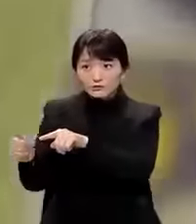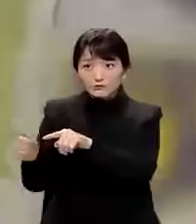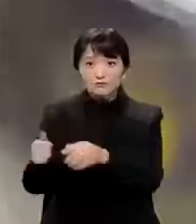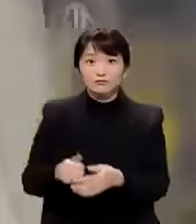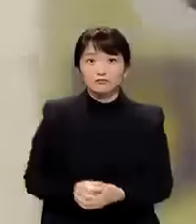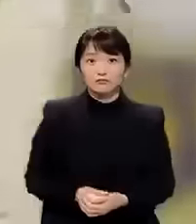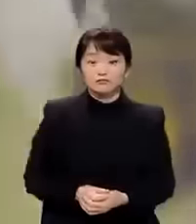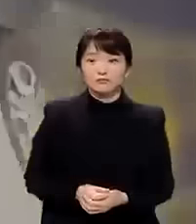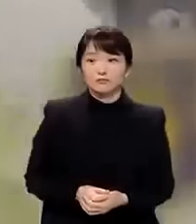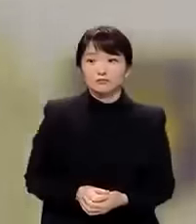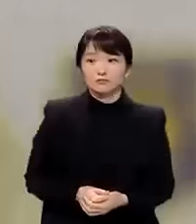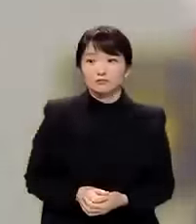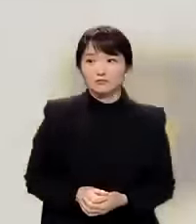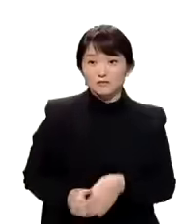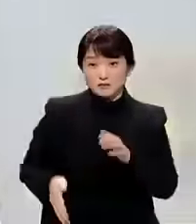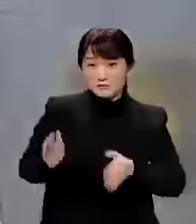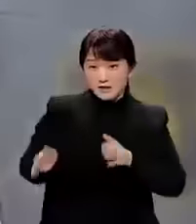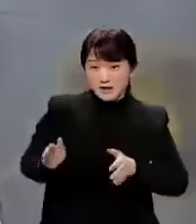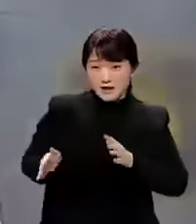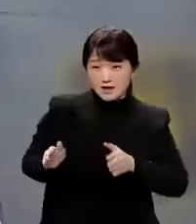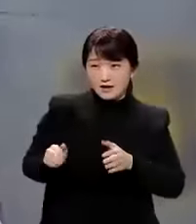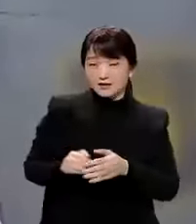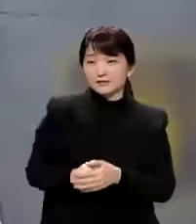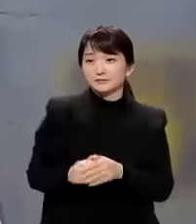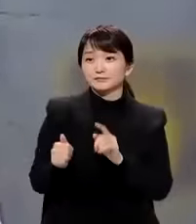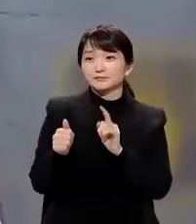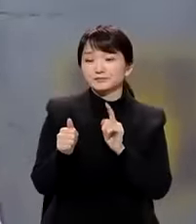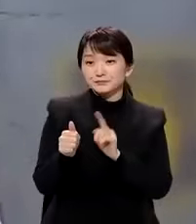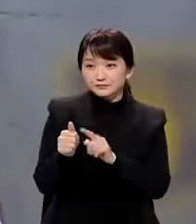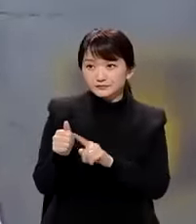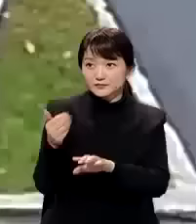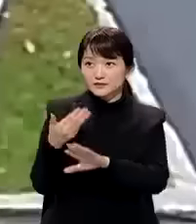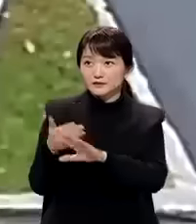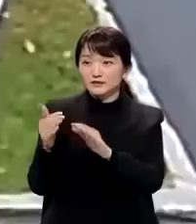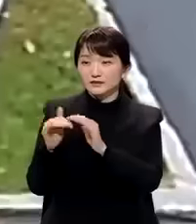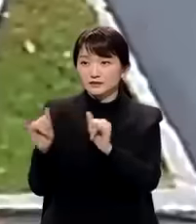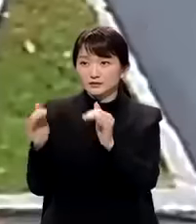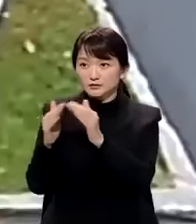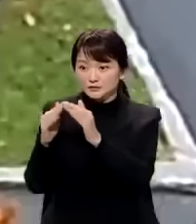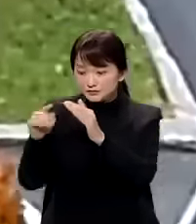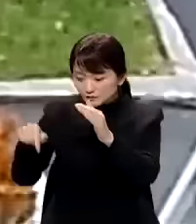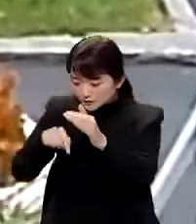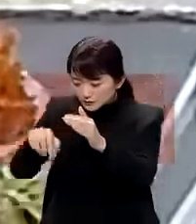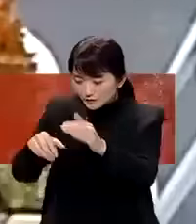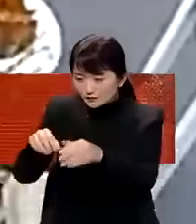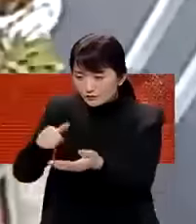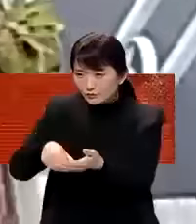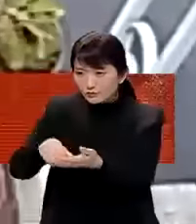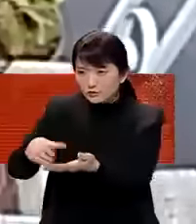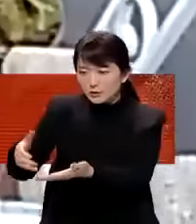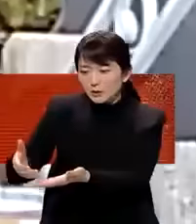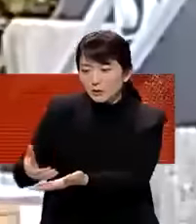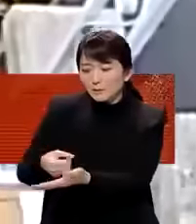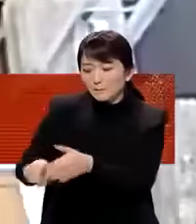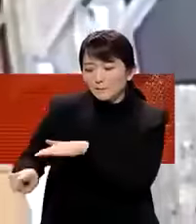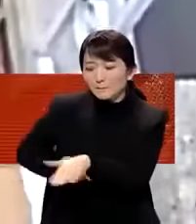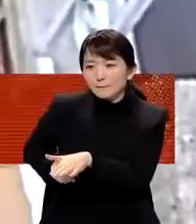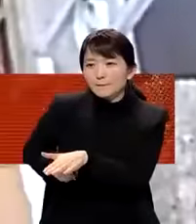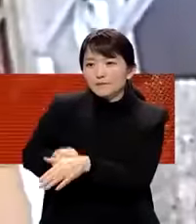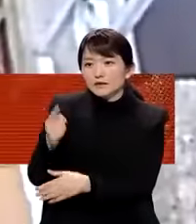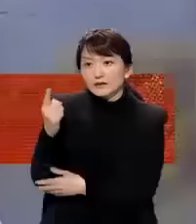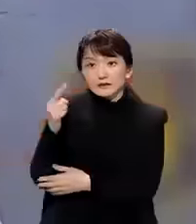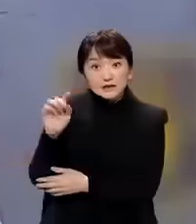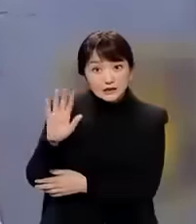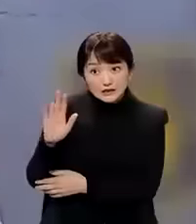스스 자 그러니까 바로 몇 분 전에 저 남성이 남의집 앞에 놓인 택배를 슬쩍 했던 겁니다 그것도 하나도